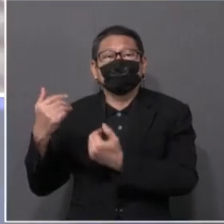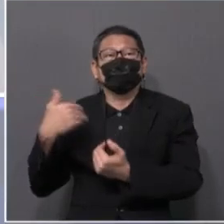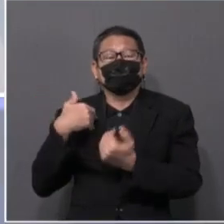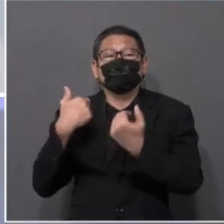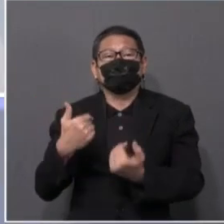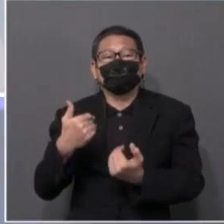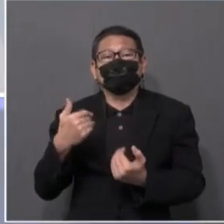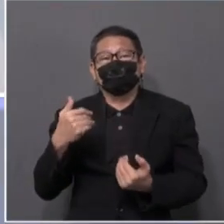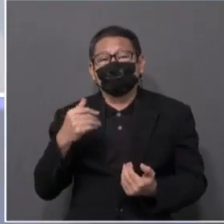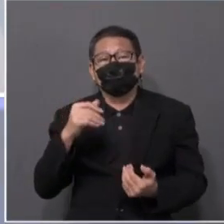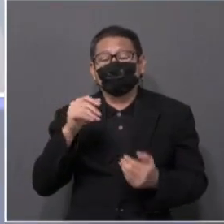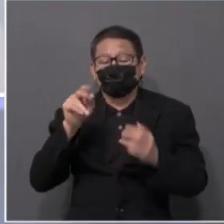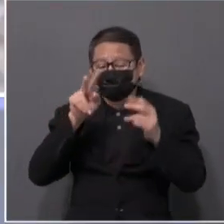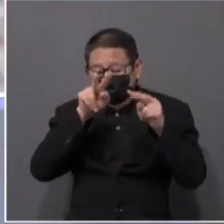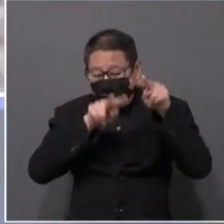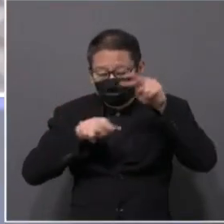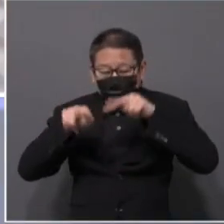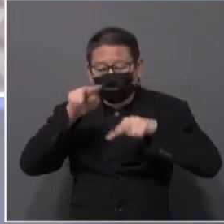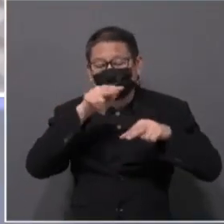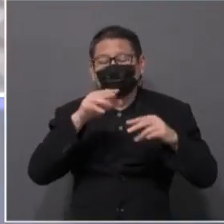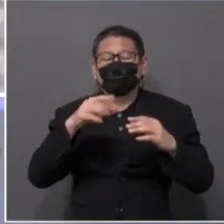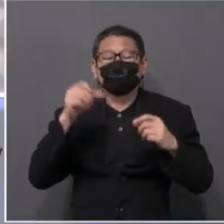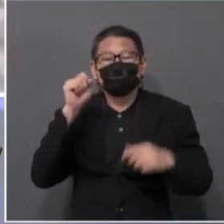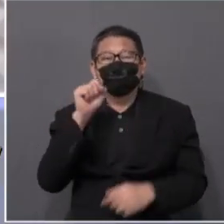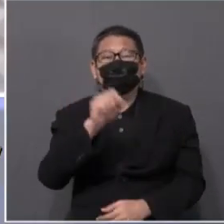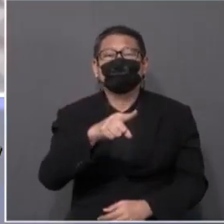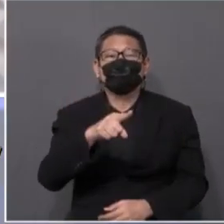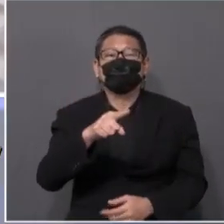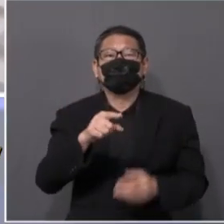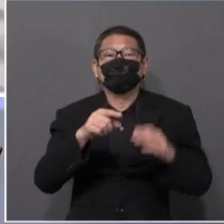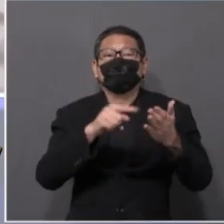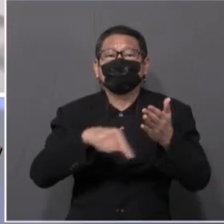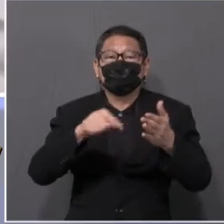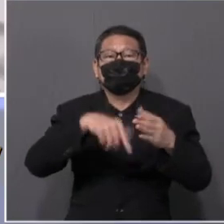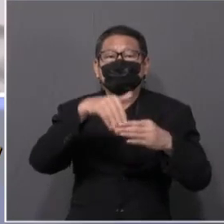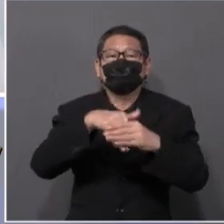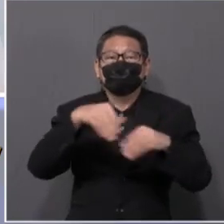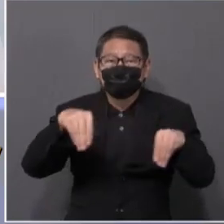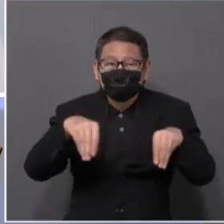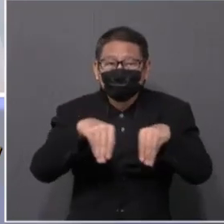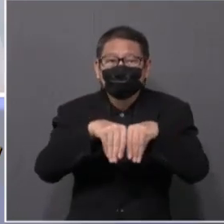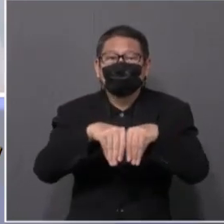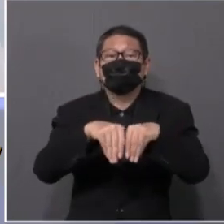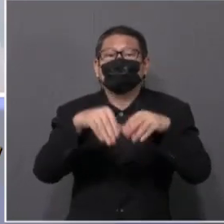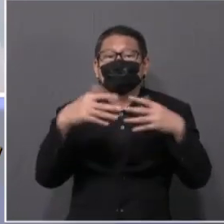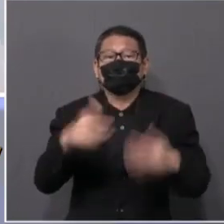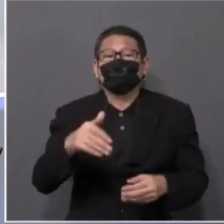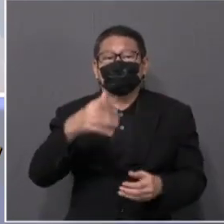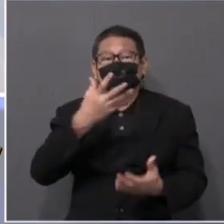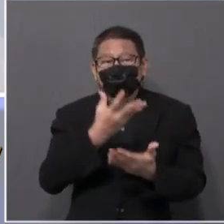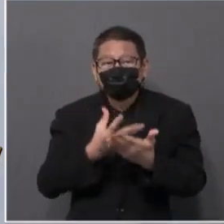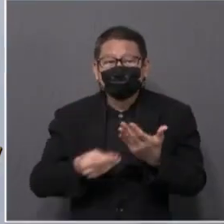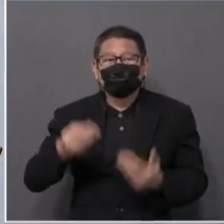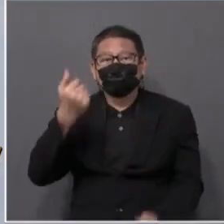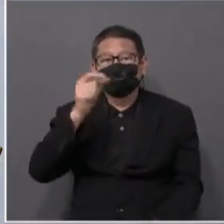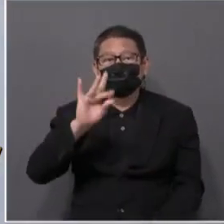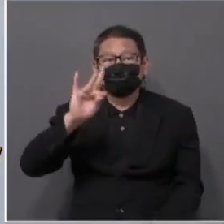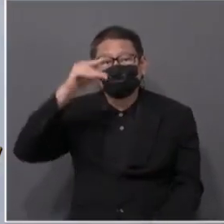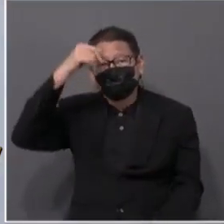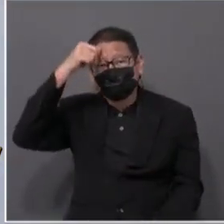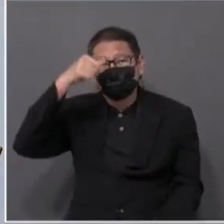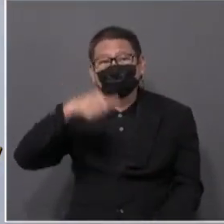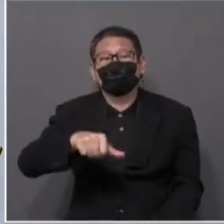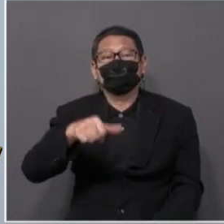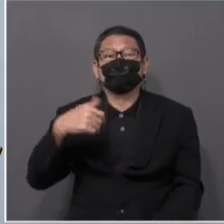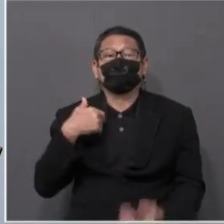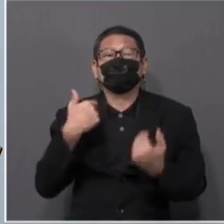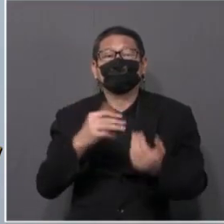อ